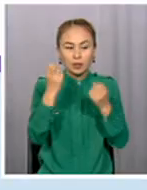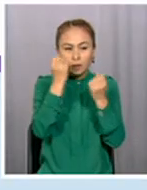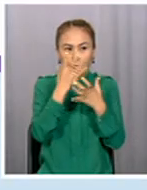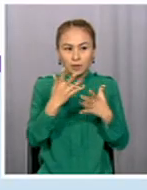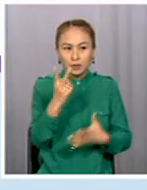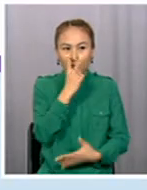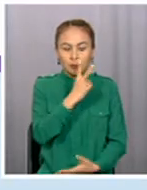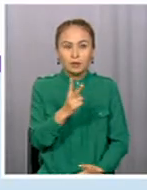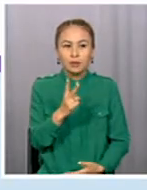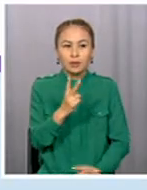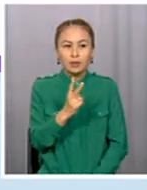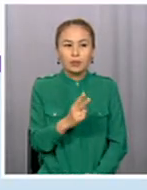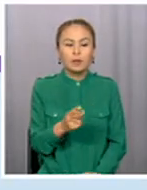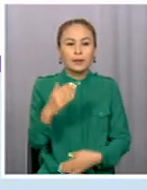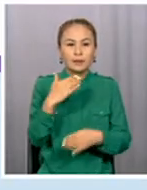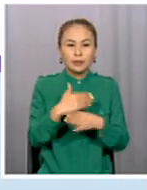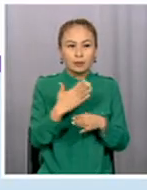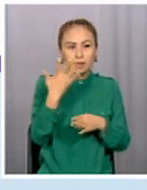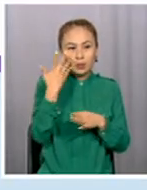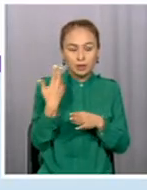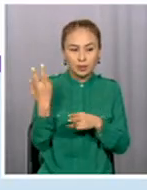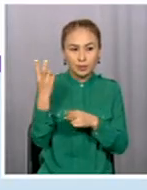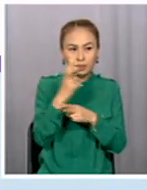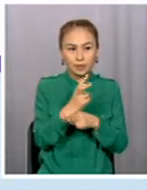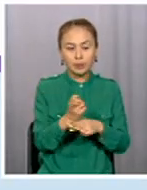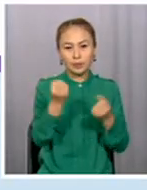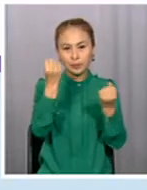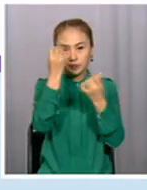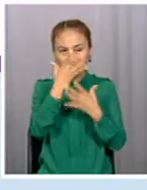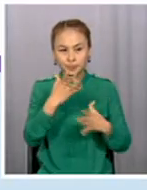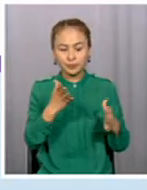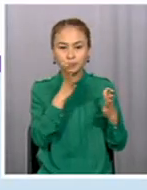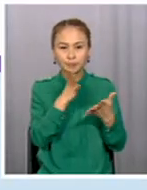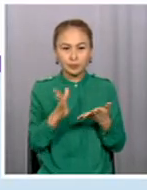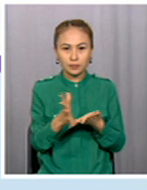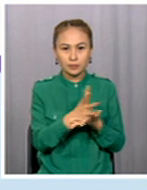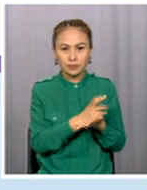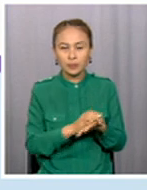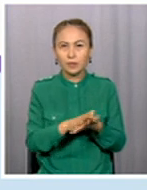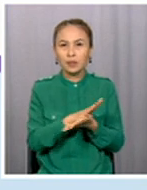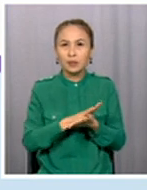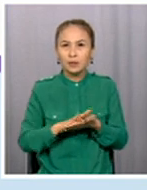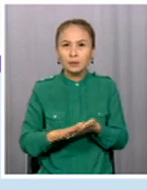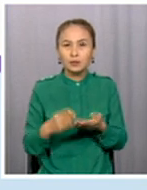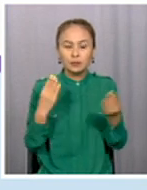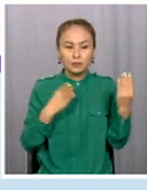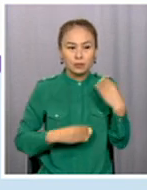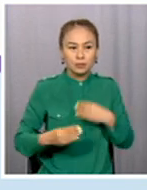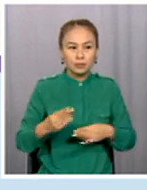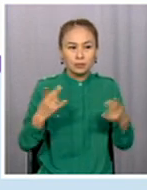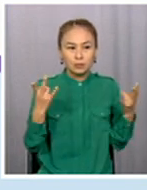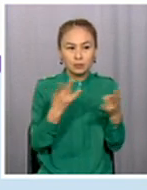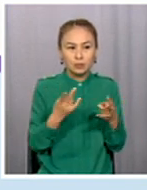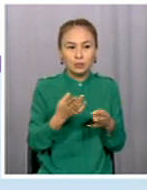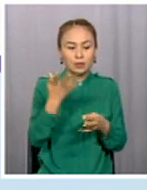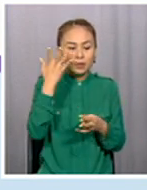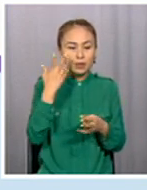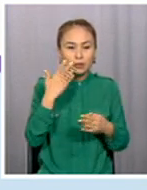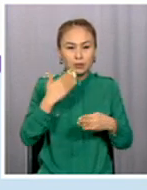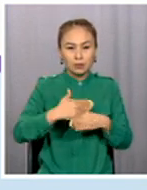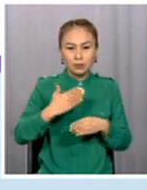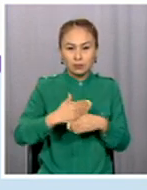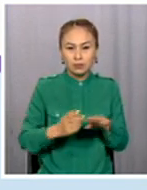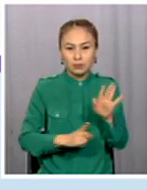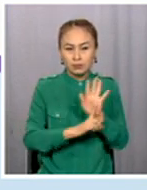тоқталайық. Театрға барғанда ұқыпты, жинақы, таза киіну керек. Қойылым басталғанға дейін